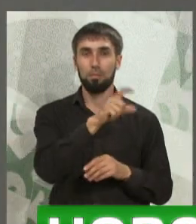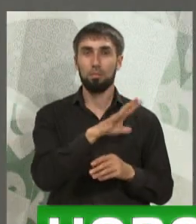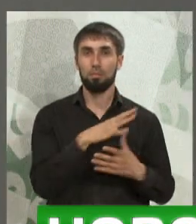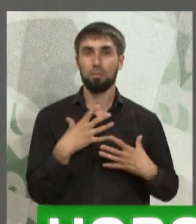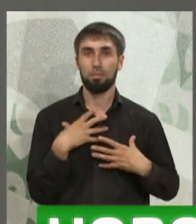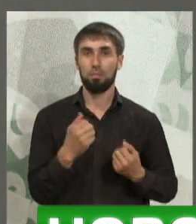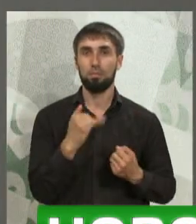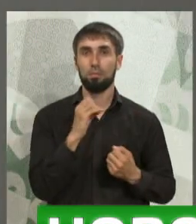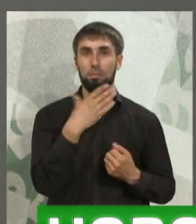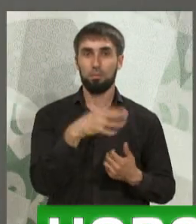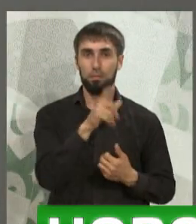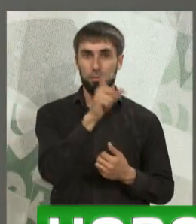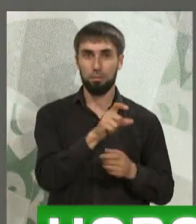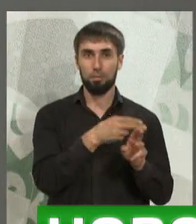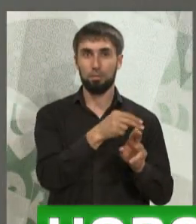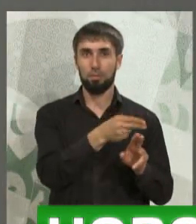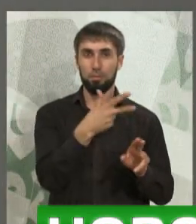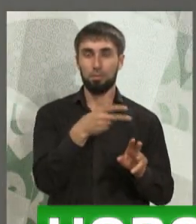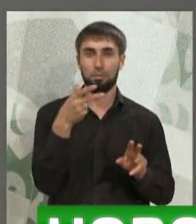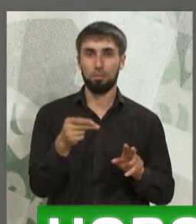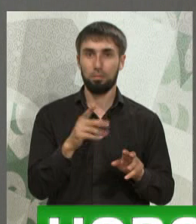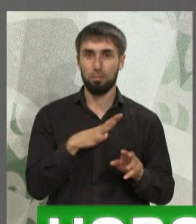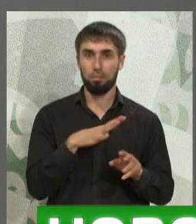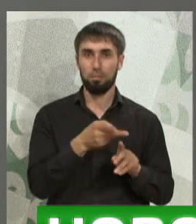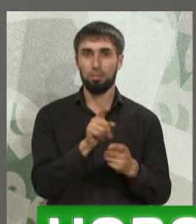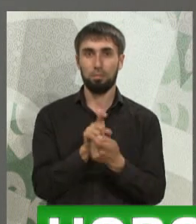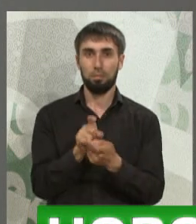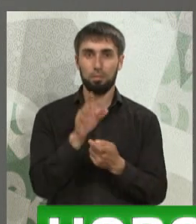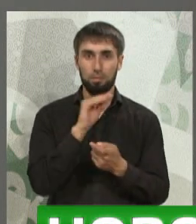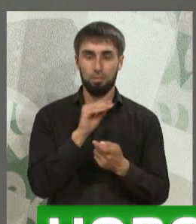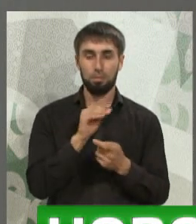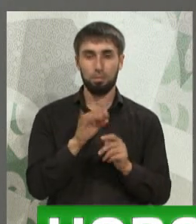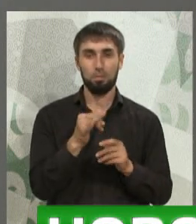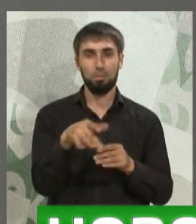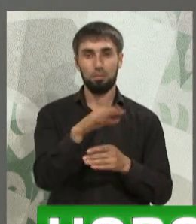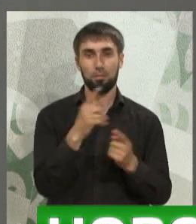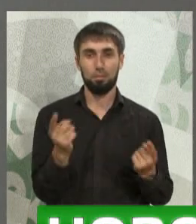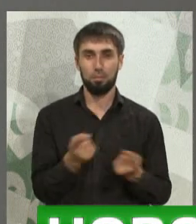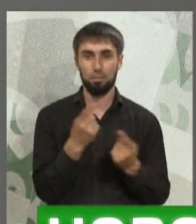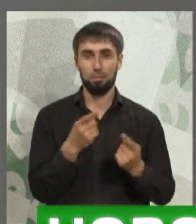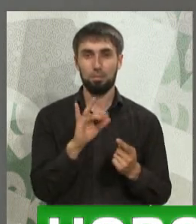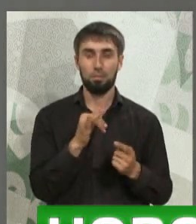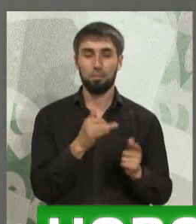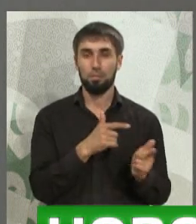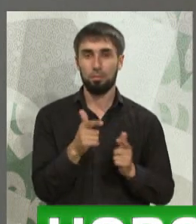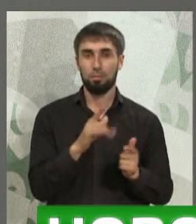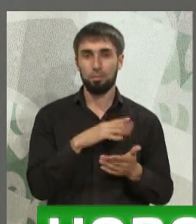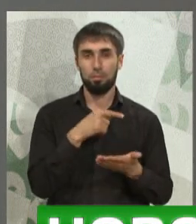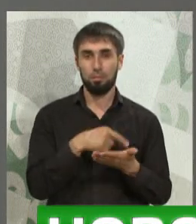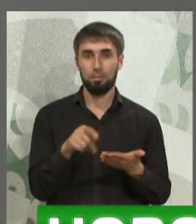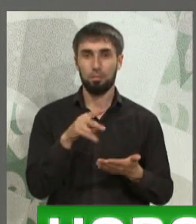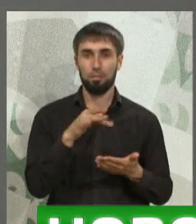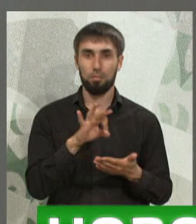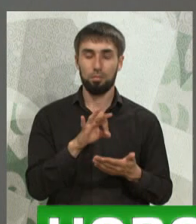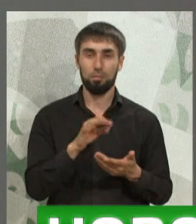Количество пациентов даже средней тяжести, их минимально. В основном все легкие, которые готовятся либо на выписку, либо